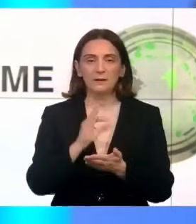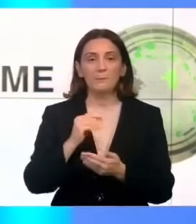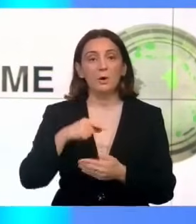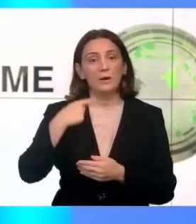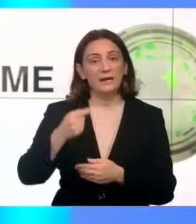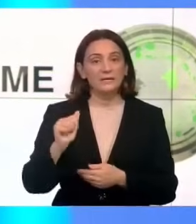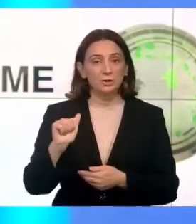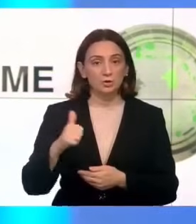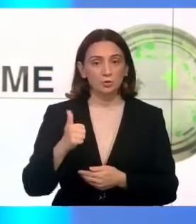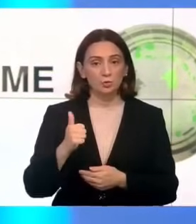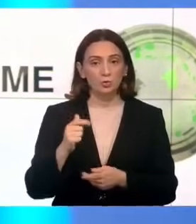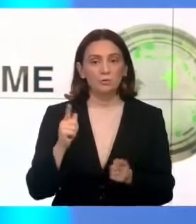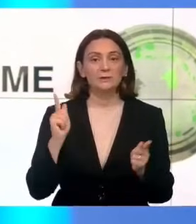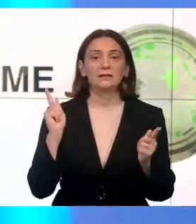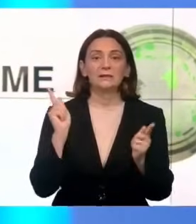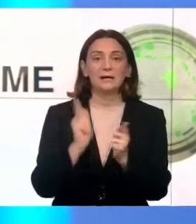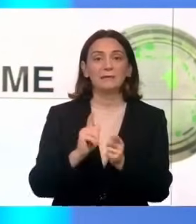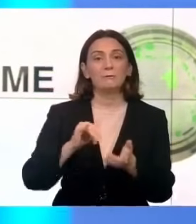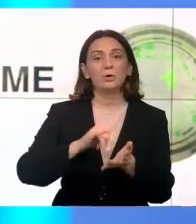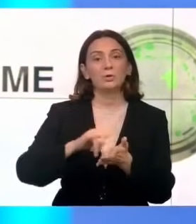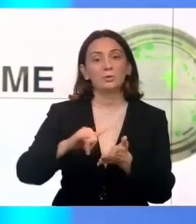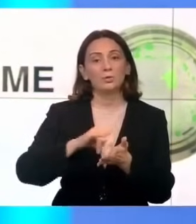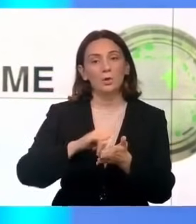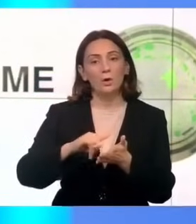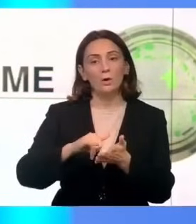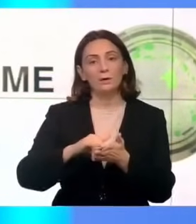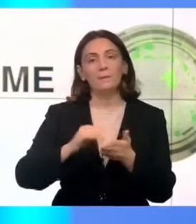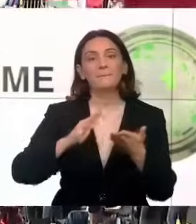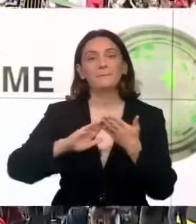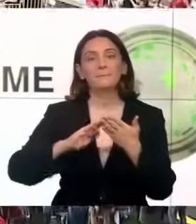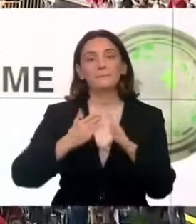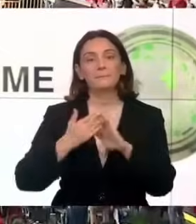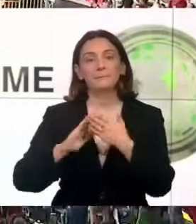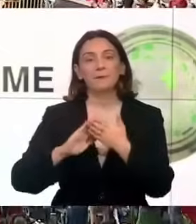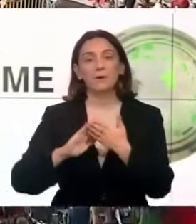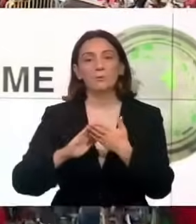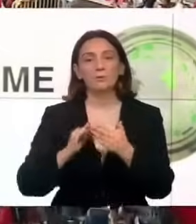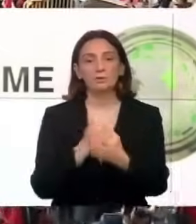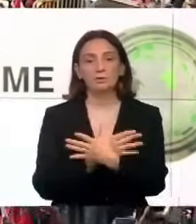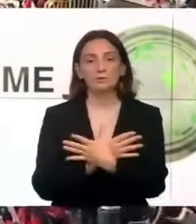të zgjedhjeve. Takimi i radhës është në Selanik.